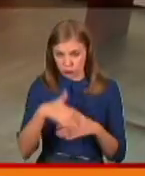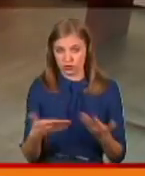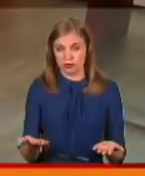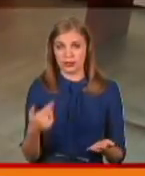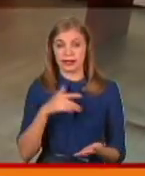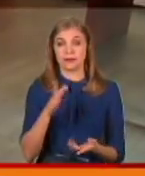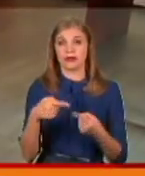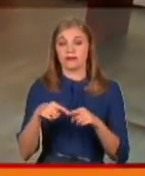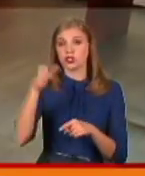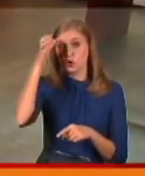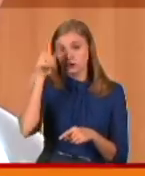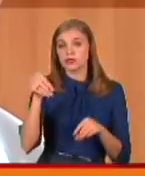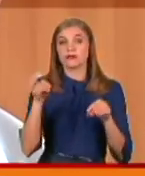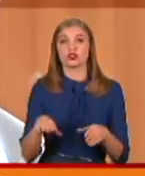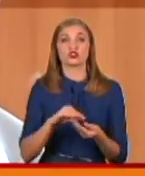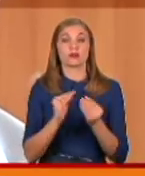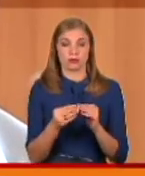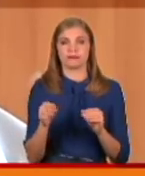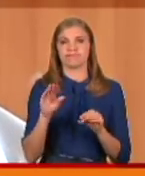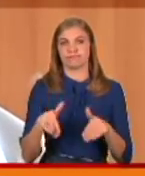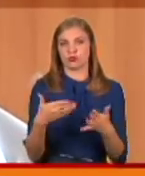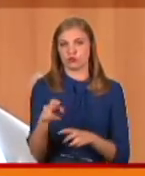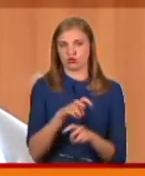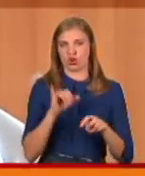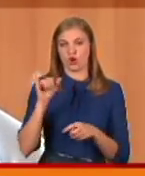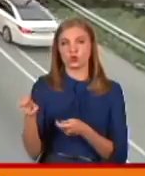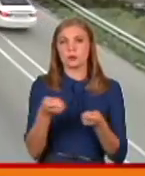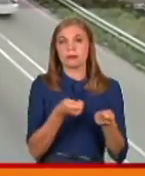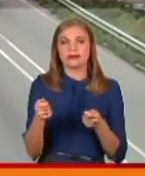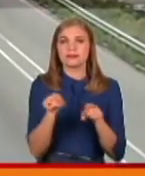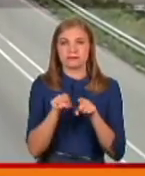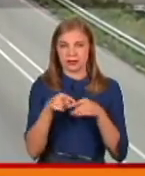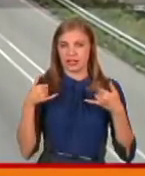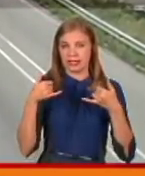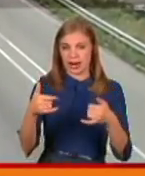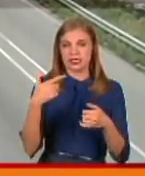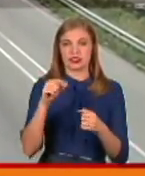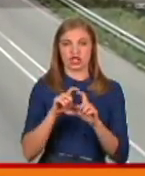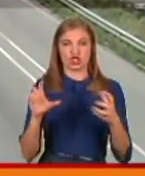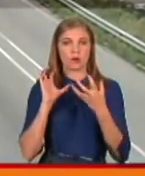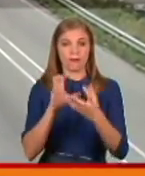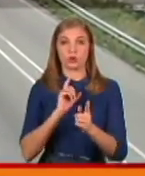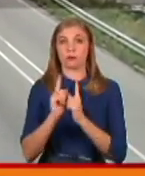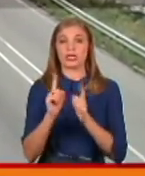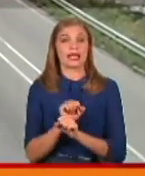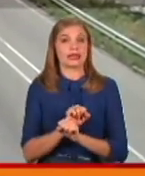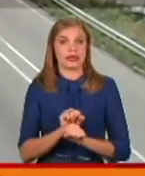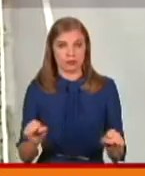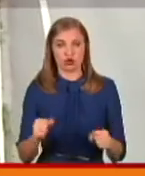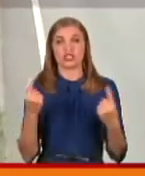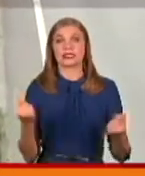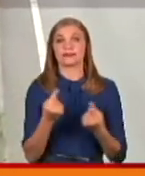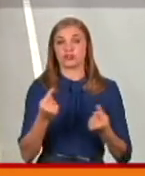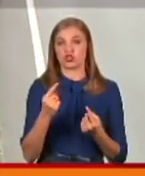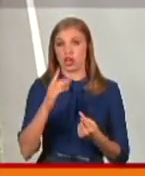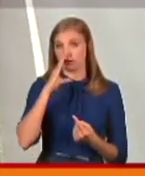У відділі освіти вирішення проблеми пропонують шукати у перевізника, бо по тій самій трасі, де шкільному автобусу їхати, не можна,